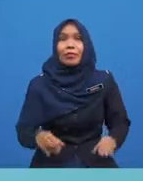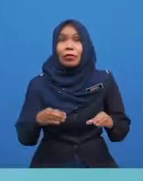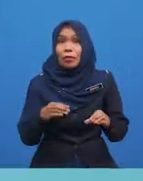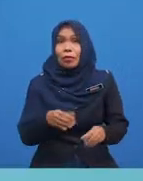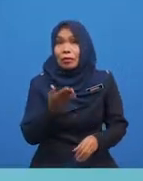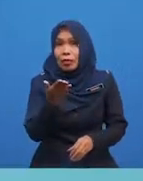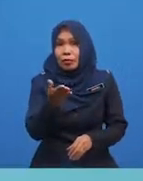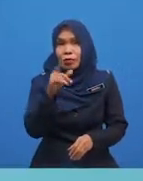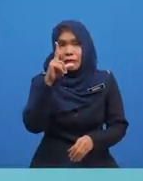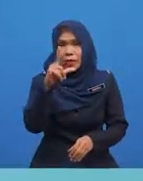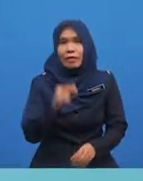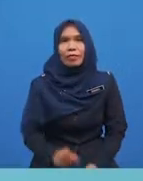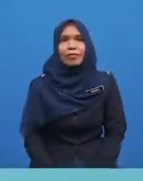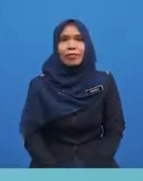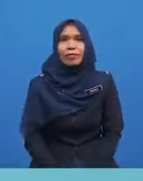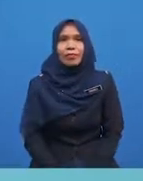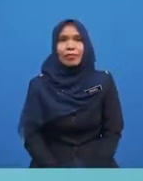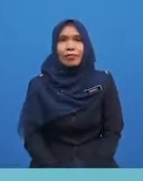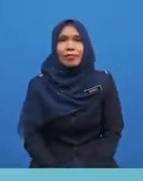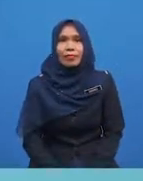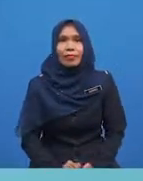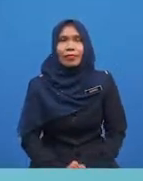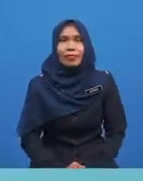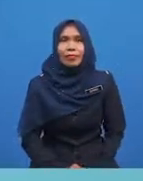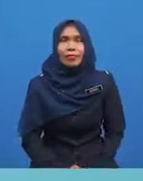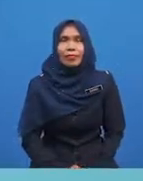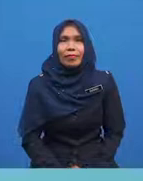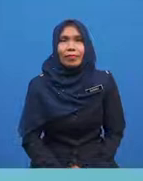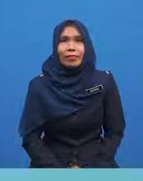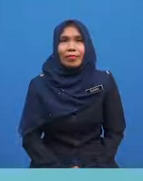lihat paparan ini.